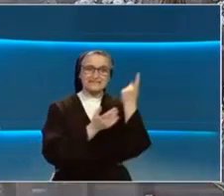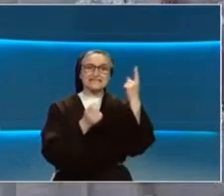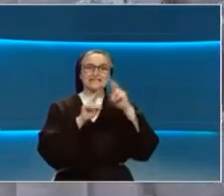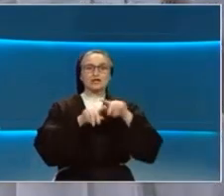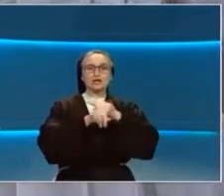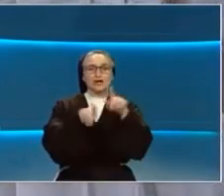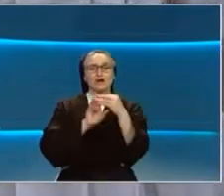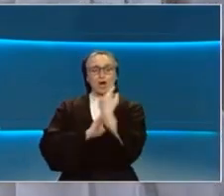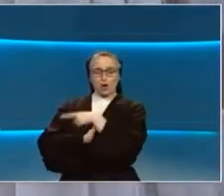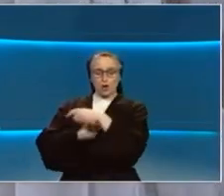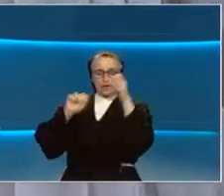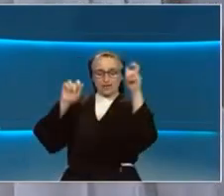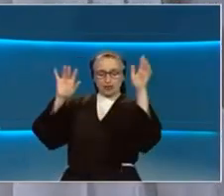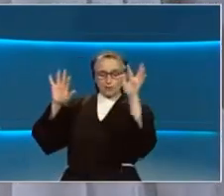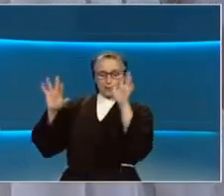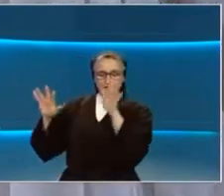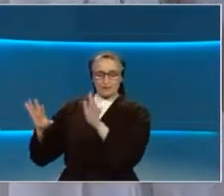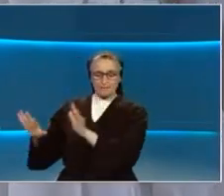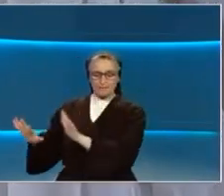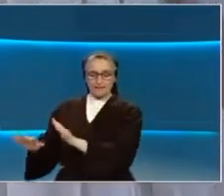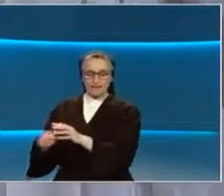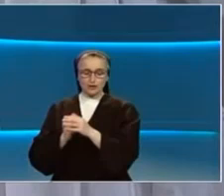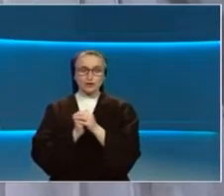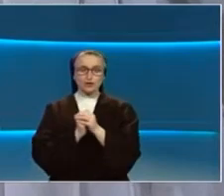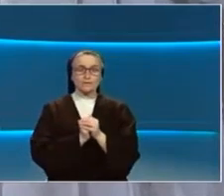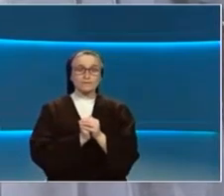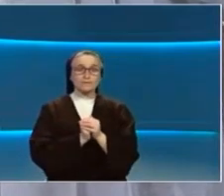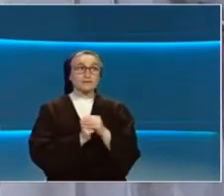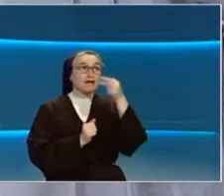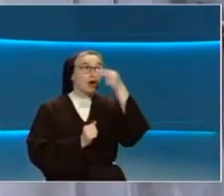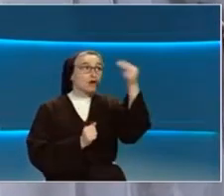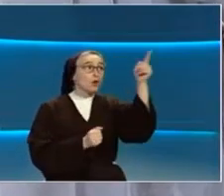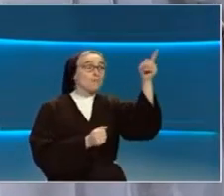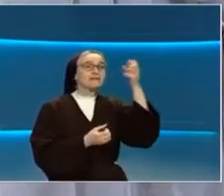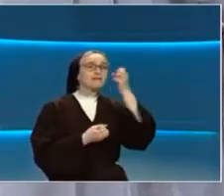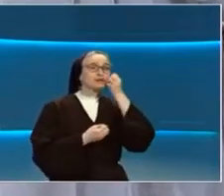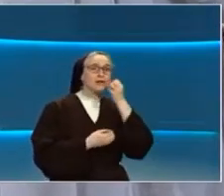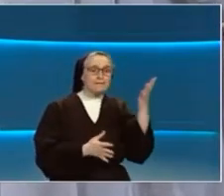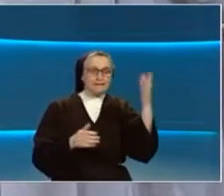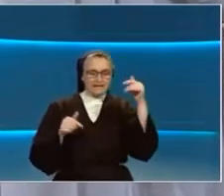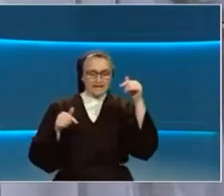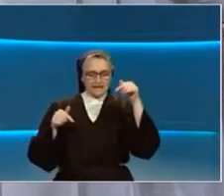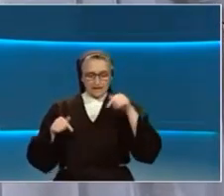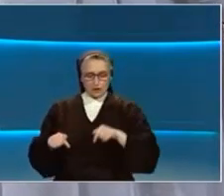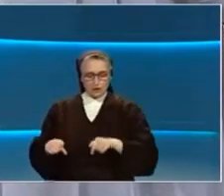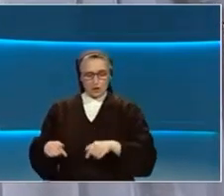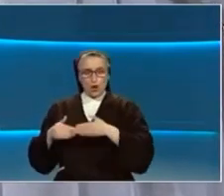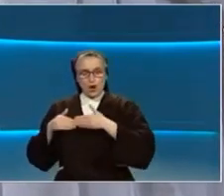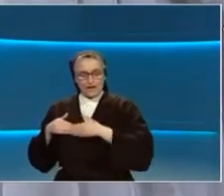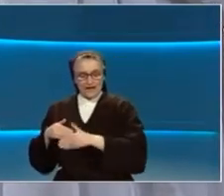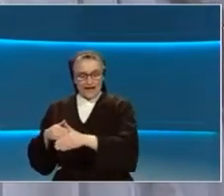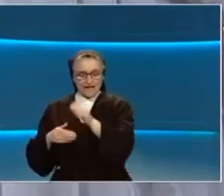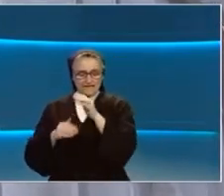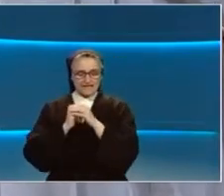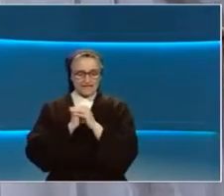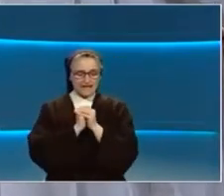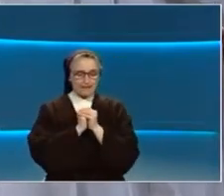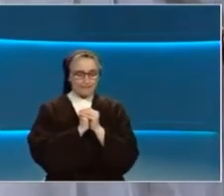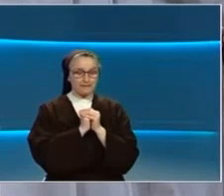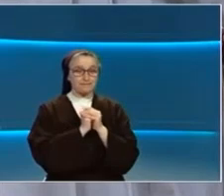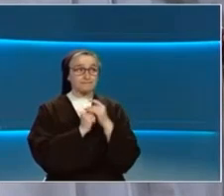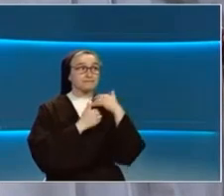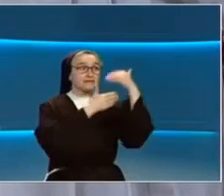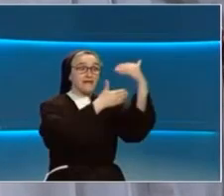Dominus vobiscum. Et cum spiritu tuo. Sit nomen Domini benedictum. Et hoc nunc et usque